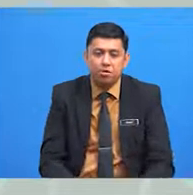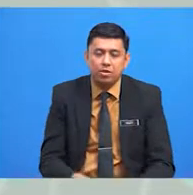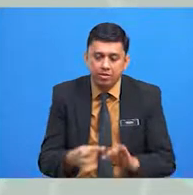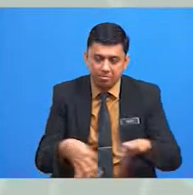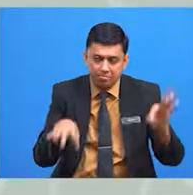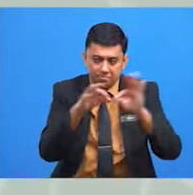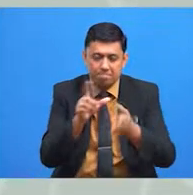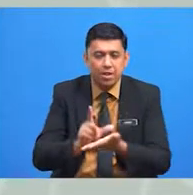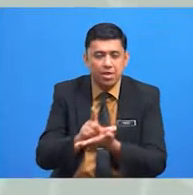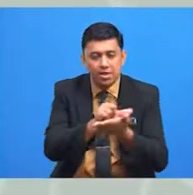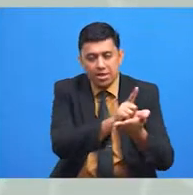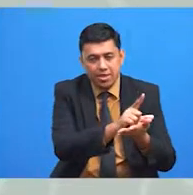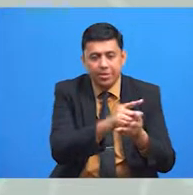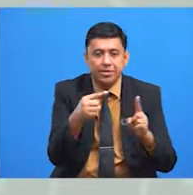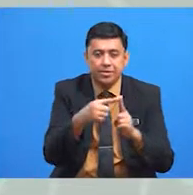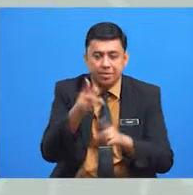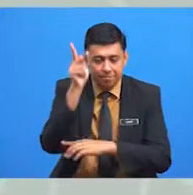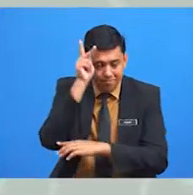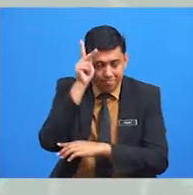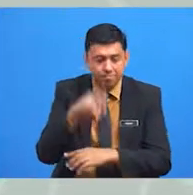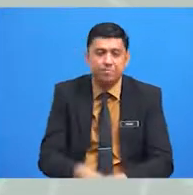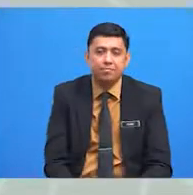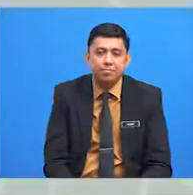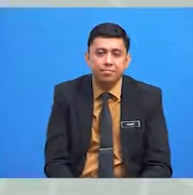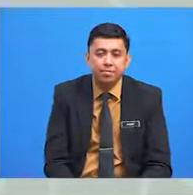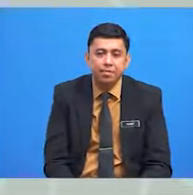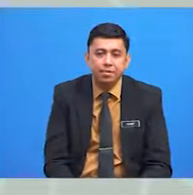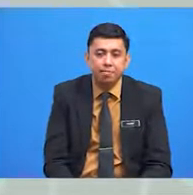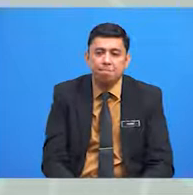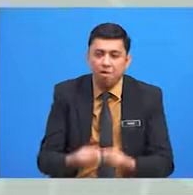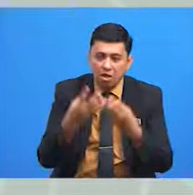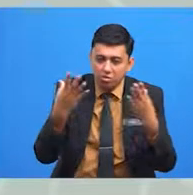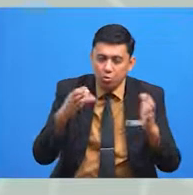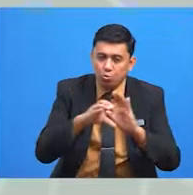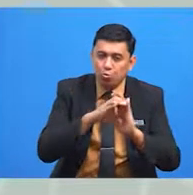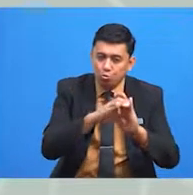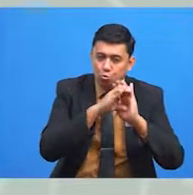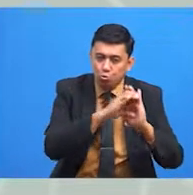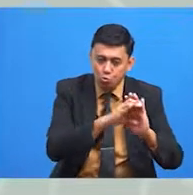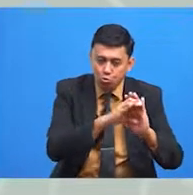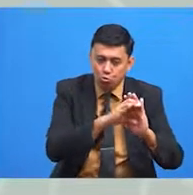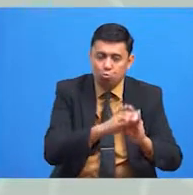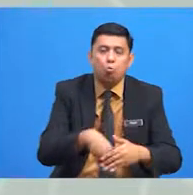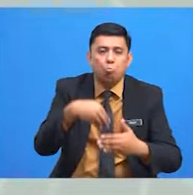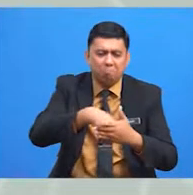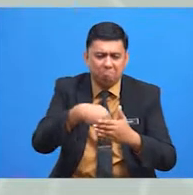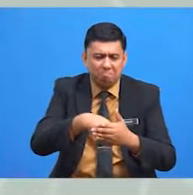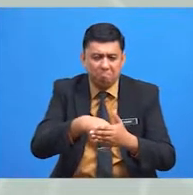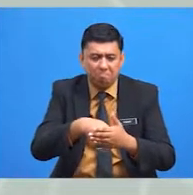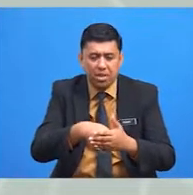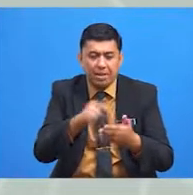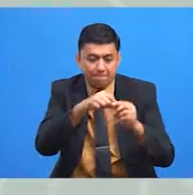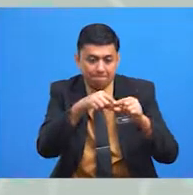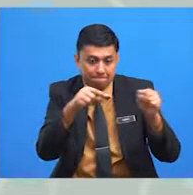Abdullah ke Kelantan, Kisah Pelayaran Abdullah ke Jeddah, Hikayat Abdullah dan Dewa Ul